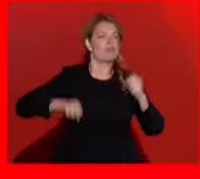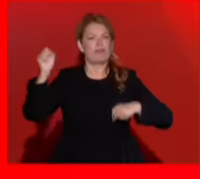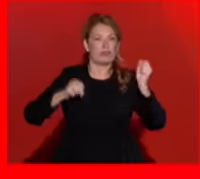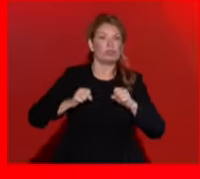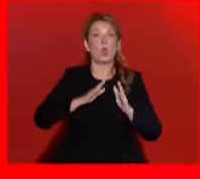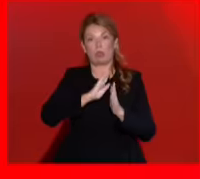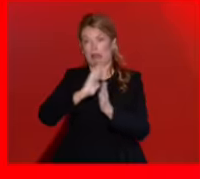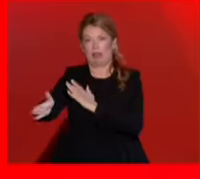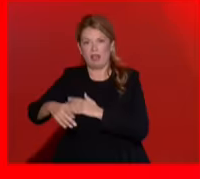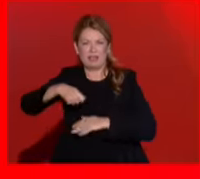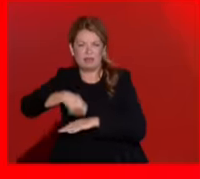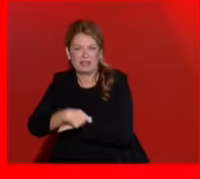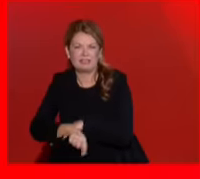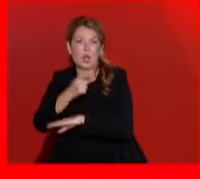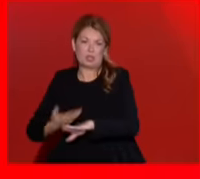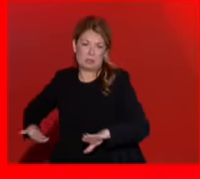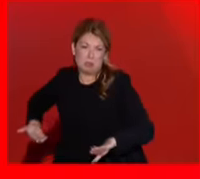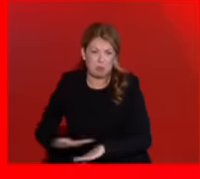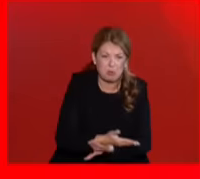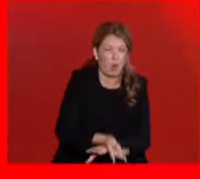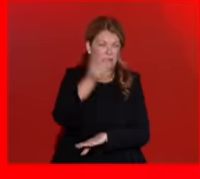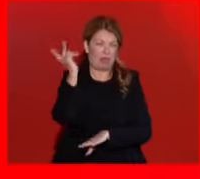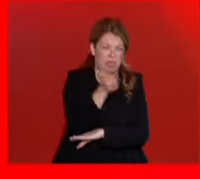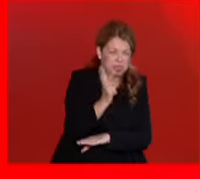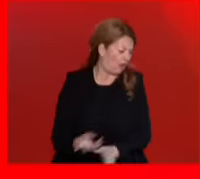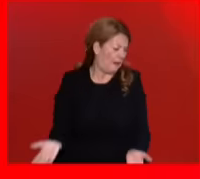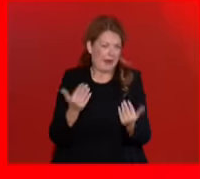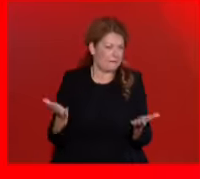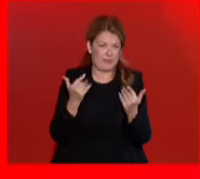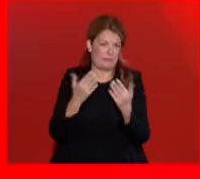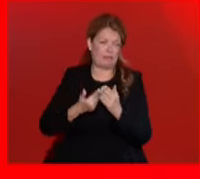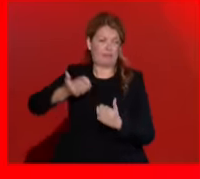οδού. Όχι με εξώδικα, όχι με μηνύσεις.